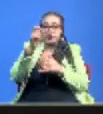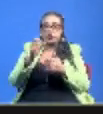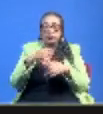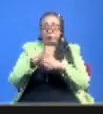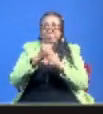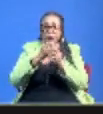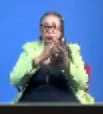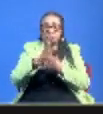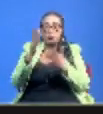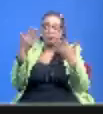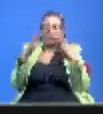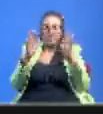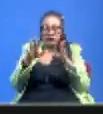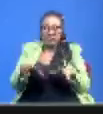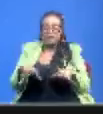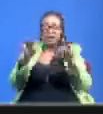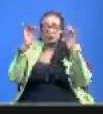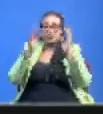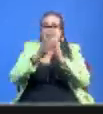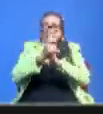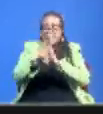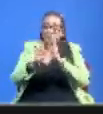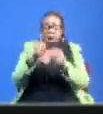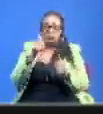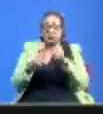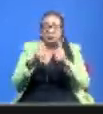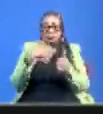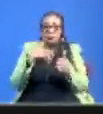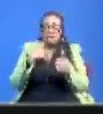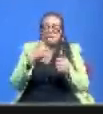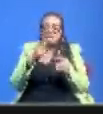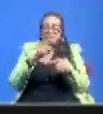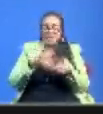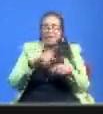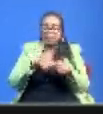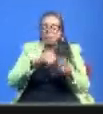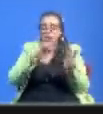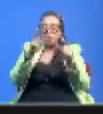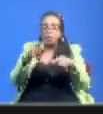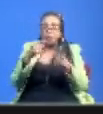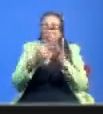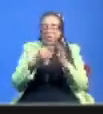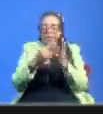tumemaliza nimetupata talent ile nafaa. Alafu tuta tukienda Uganda nafikiri tuta qualify tena kwenda